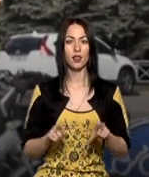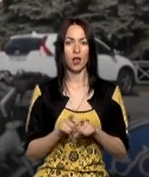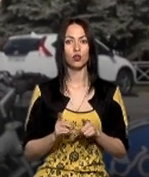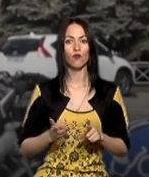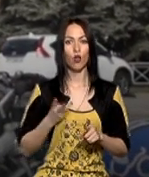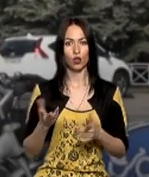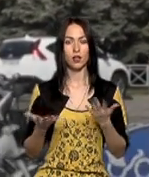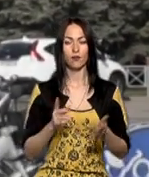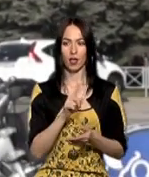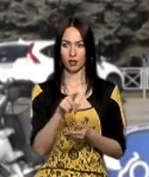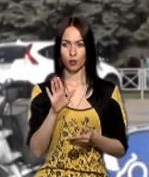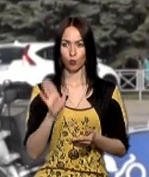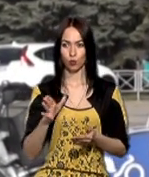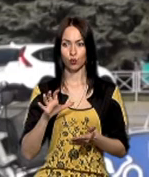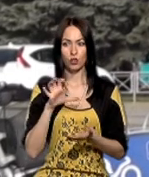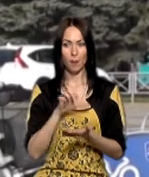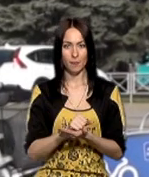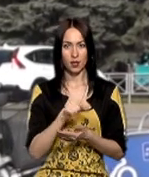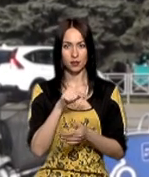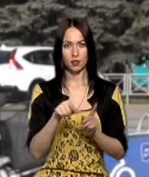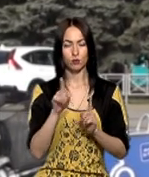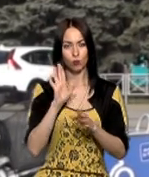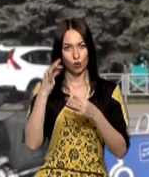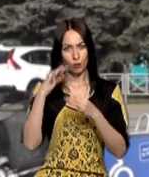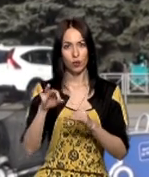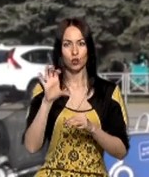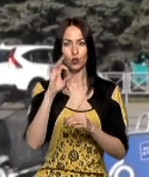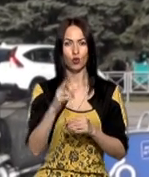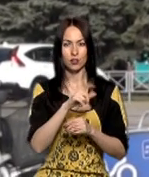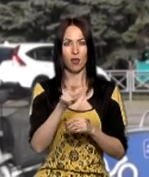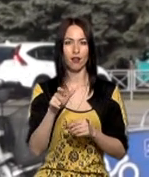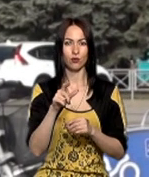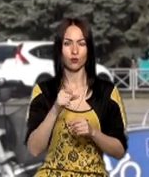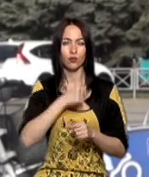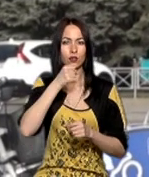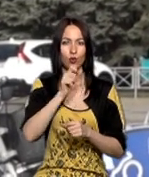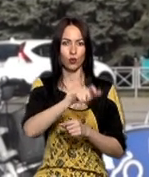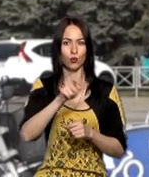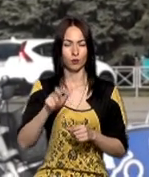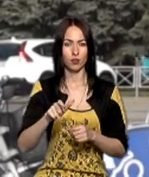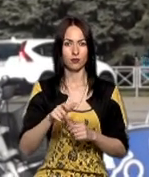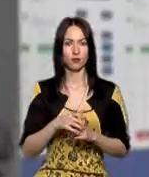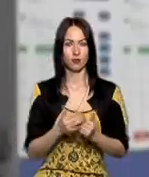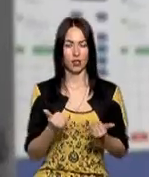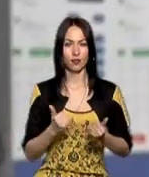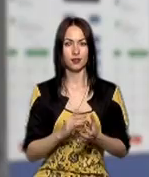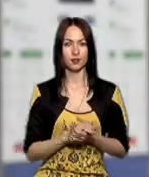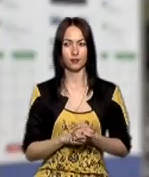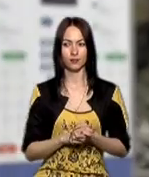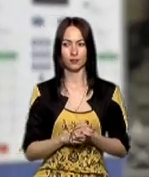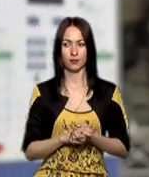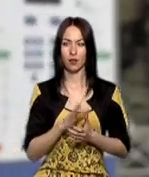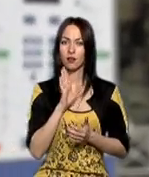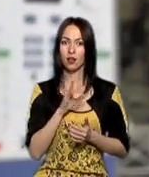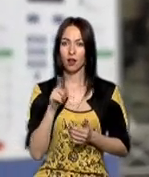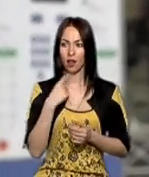волонтерів, які будуть займатися тим, що опікуватися соціально незабезпеченими людьми зараз. Смагіна